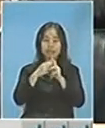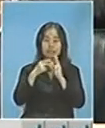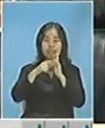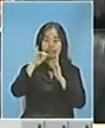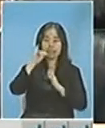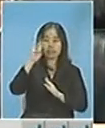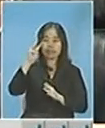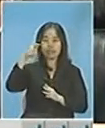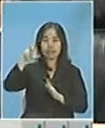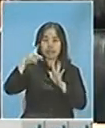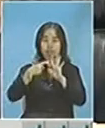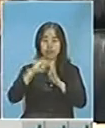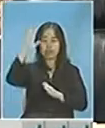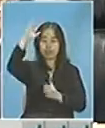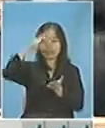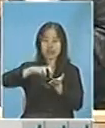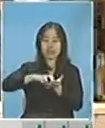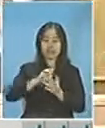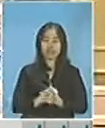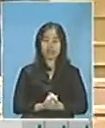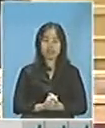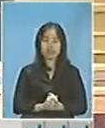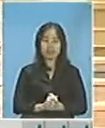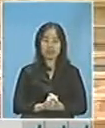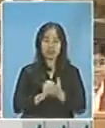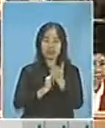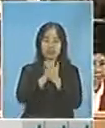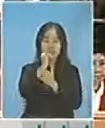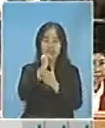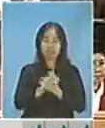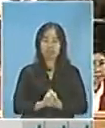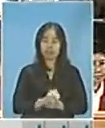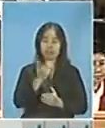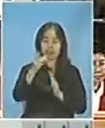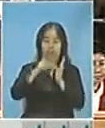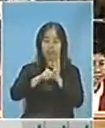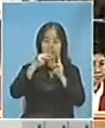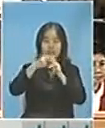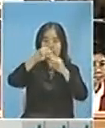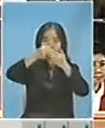บุรพลชัยขอผู้รับรองครับ มีผู้รับรองถูกต้องเชิญท่านเลขาอ่านรายชื